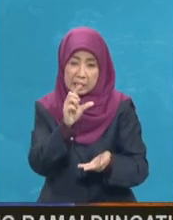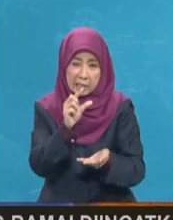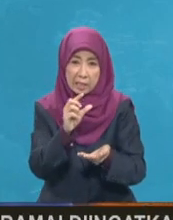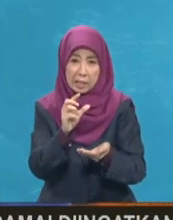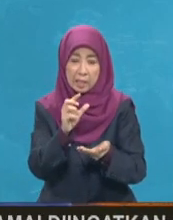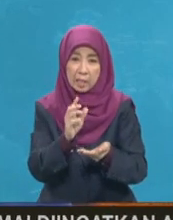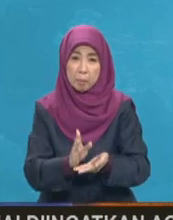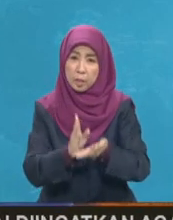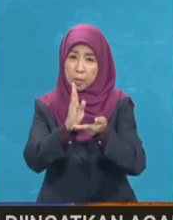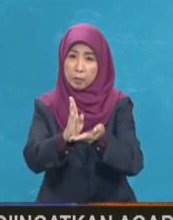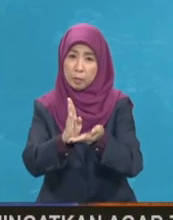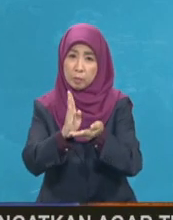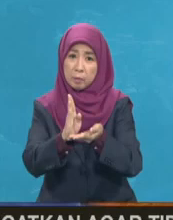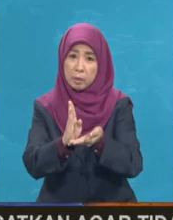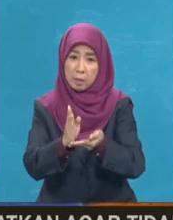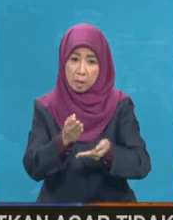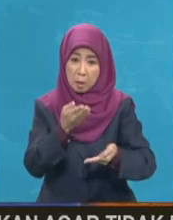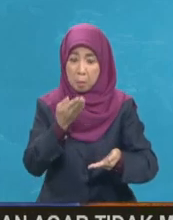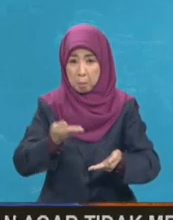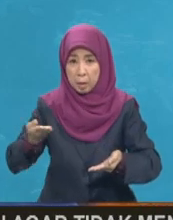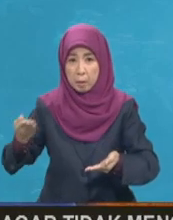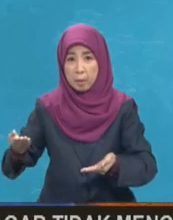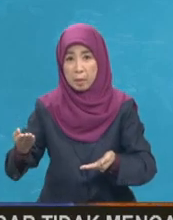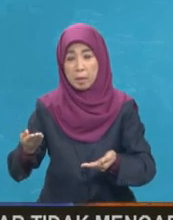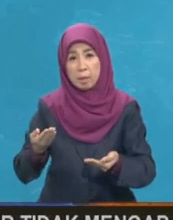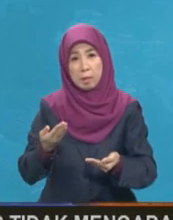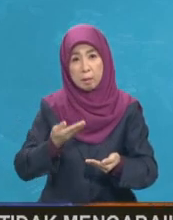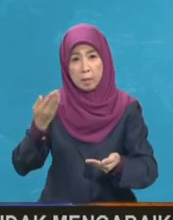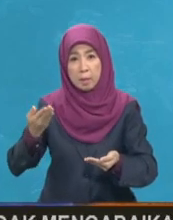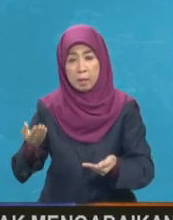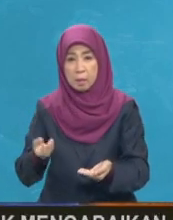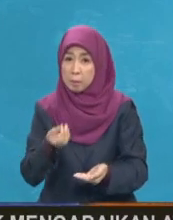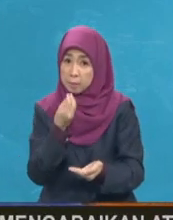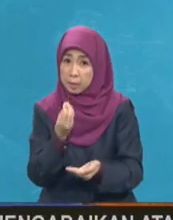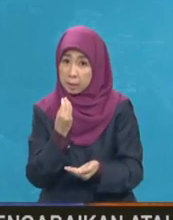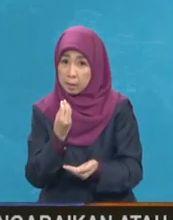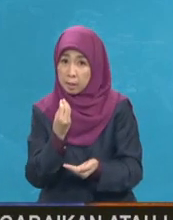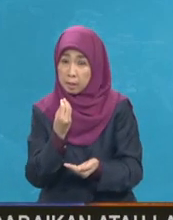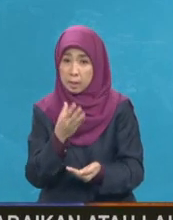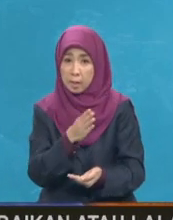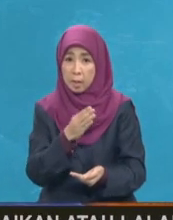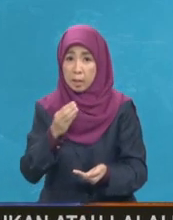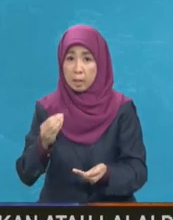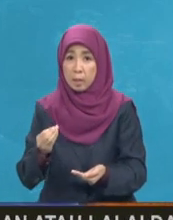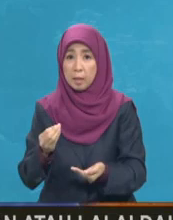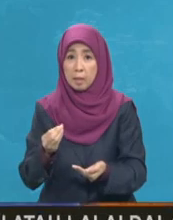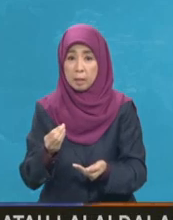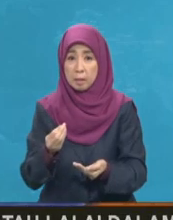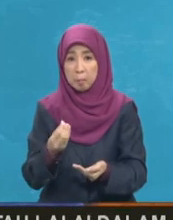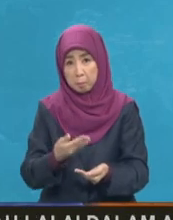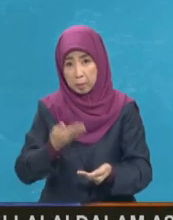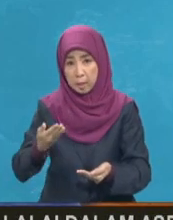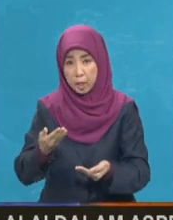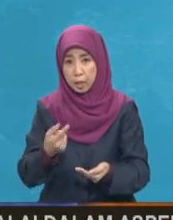Leha dan bantuan dan di bantuan barang-barang asasi pengkabelan pada asasi barang makanan dan sedikit keperluan barang